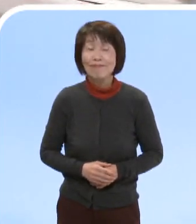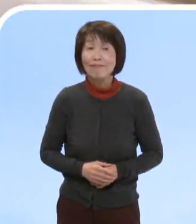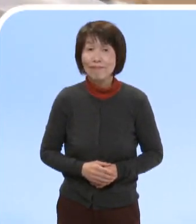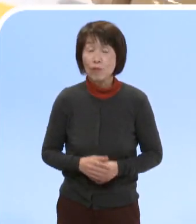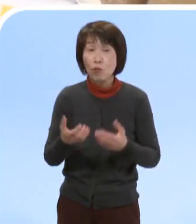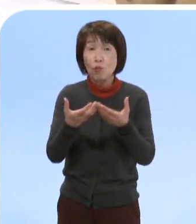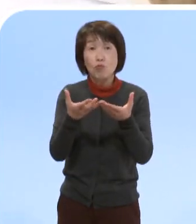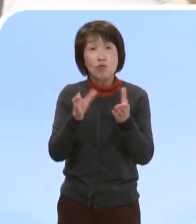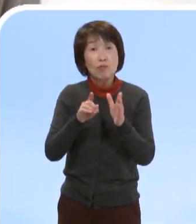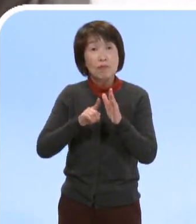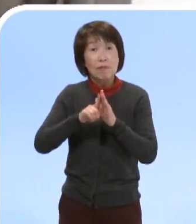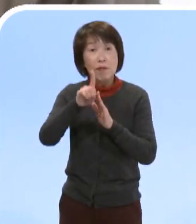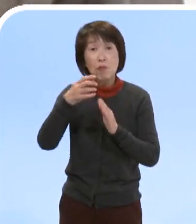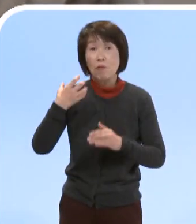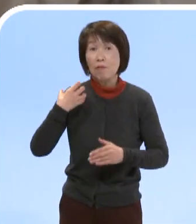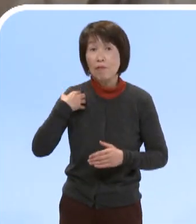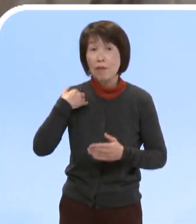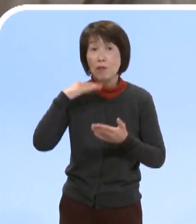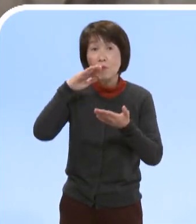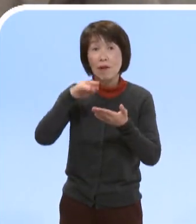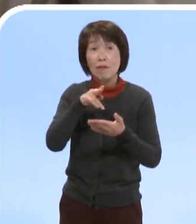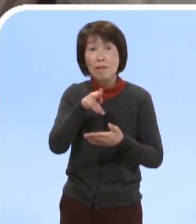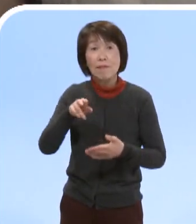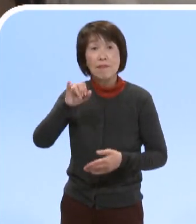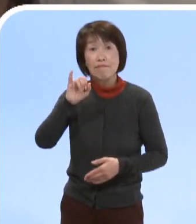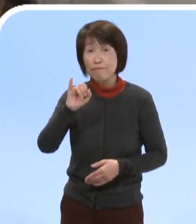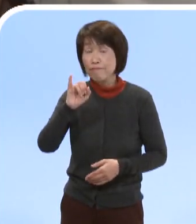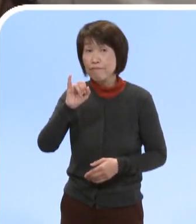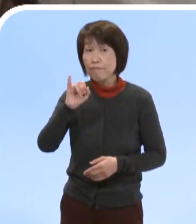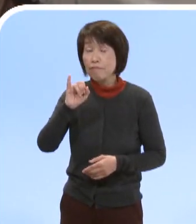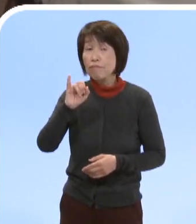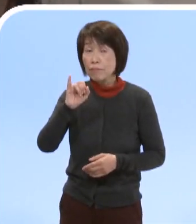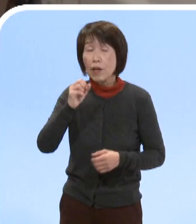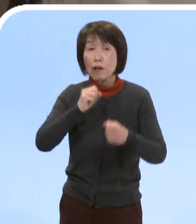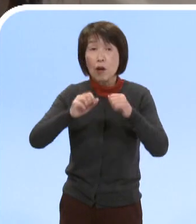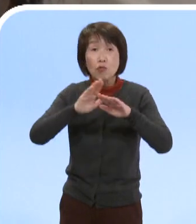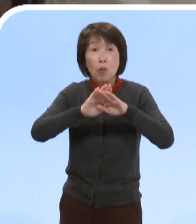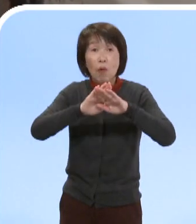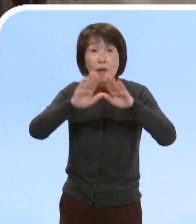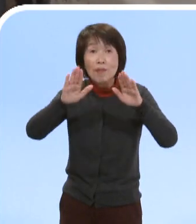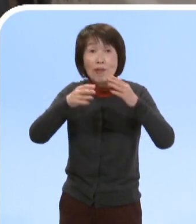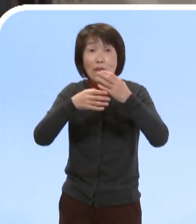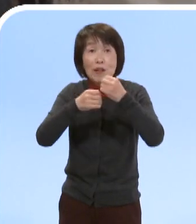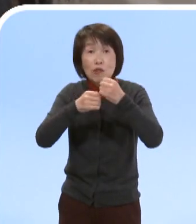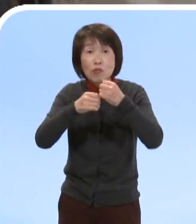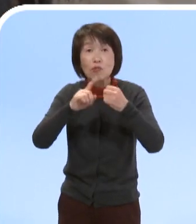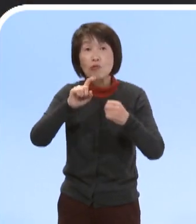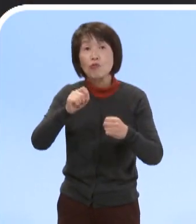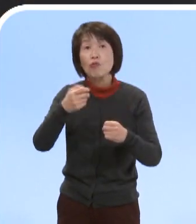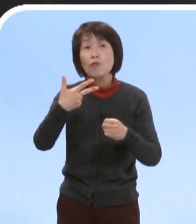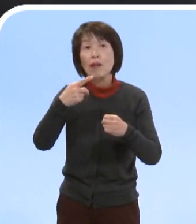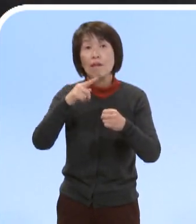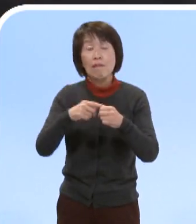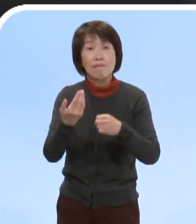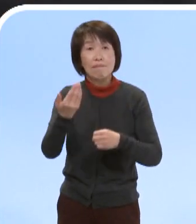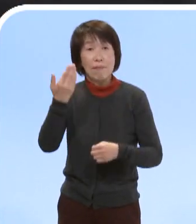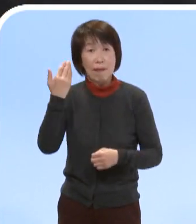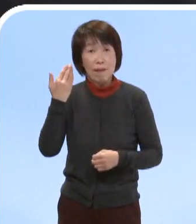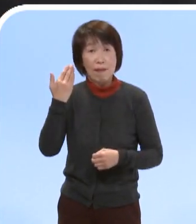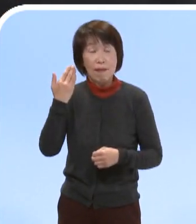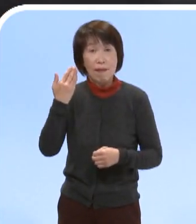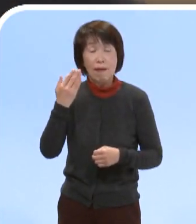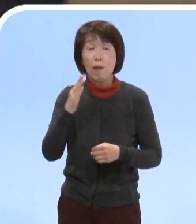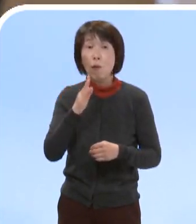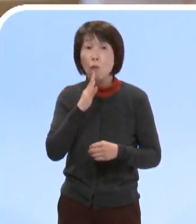フードバンク関西の代表を務める浅葉さんがこの活動を始めたのは今から17年前。教師を